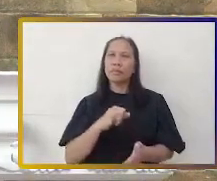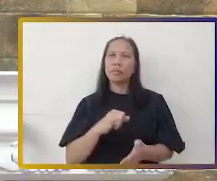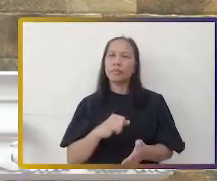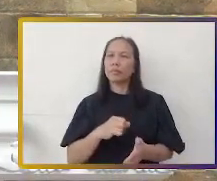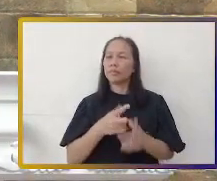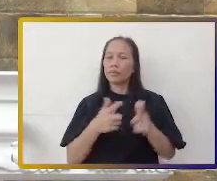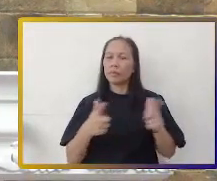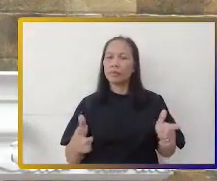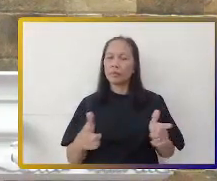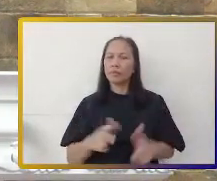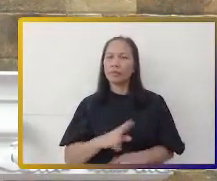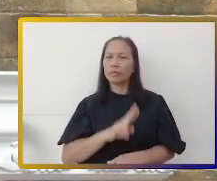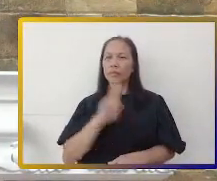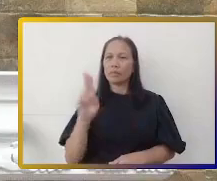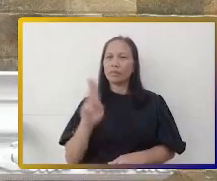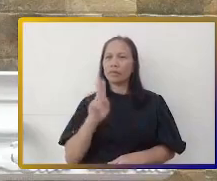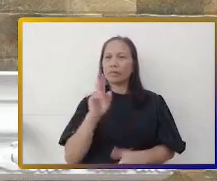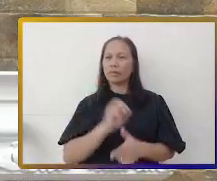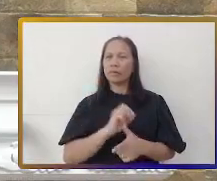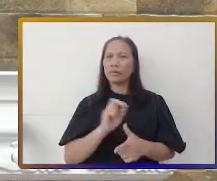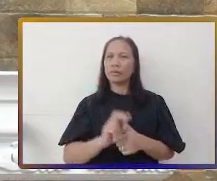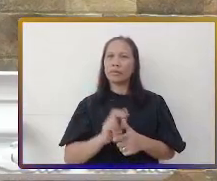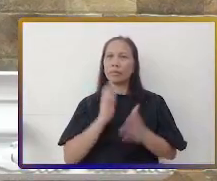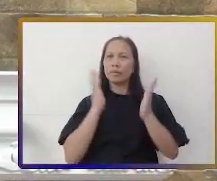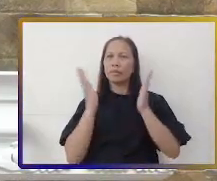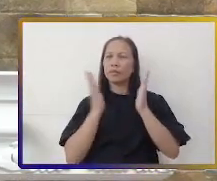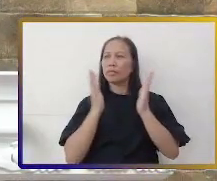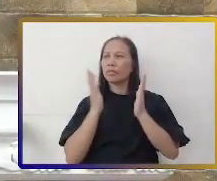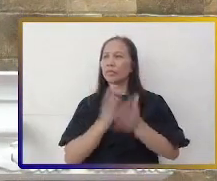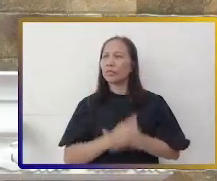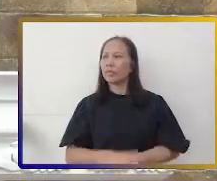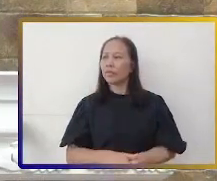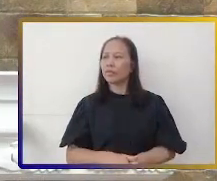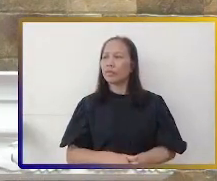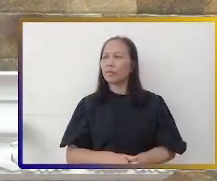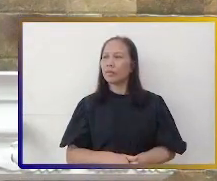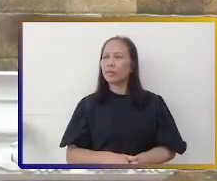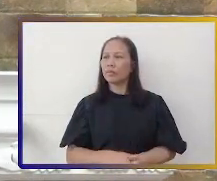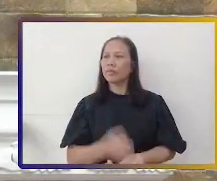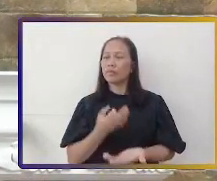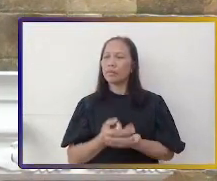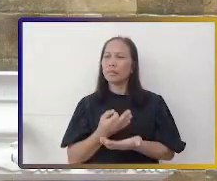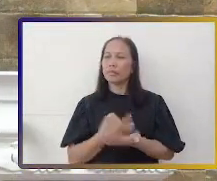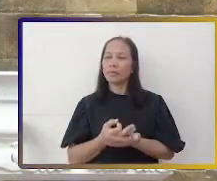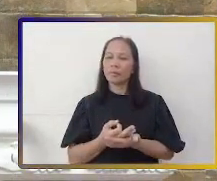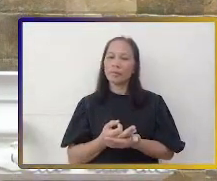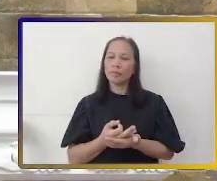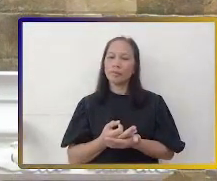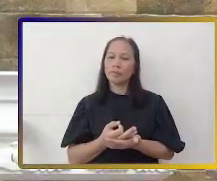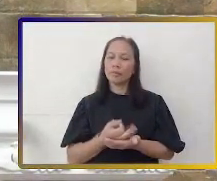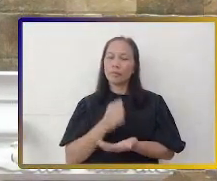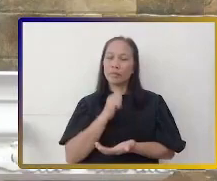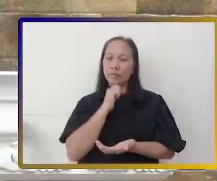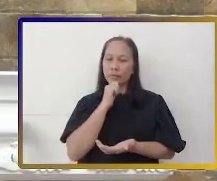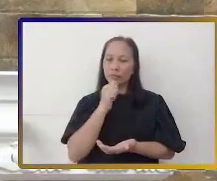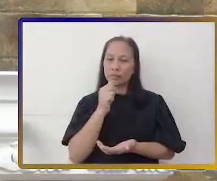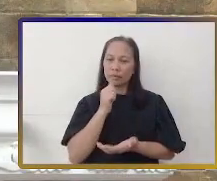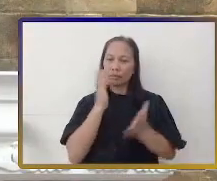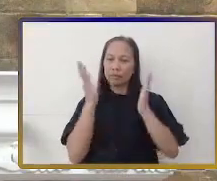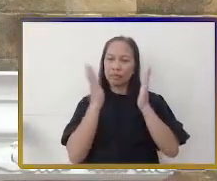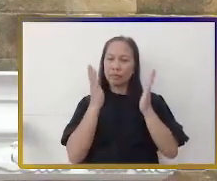see para masabi natin na valuable a isang bahay kaya nga yyung pera natin hindi na ngayon ito nagse-serve